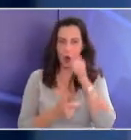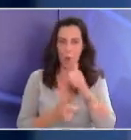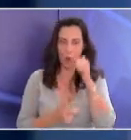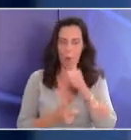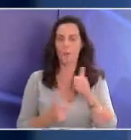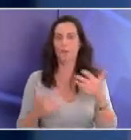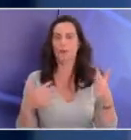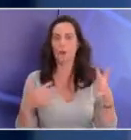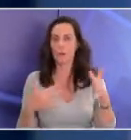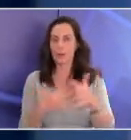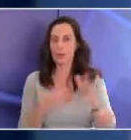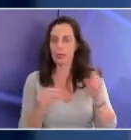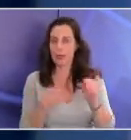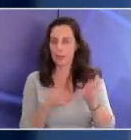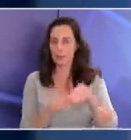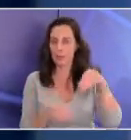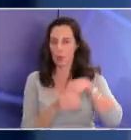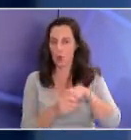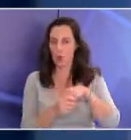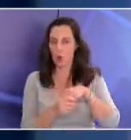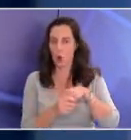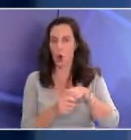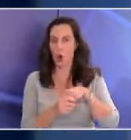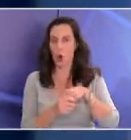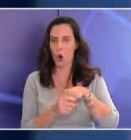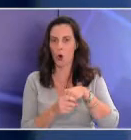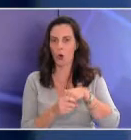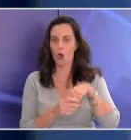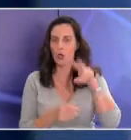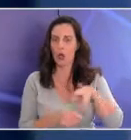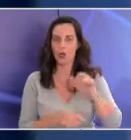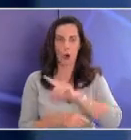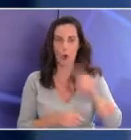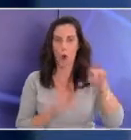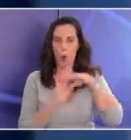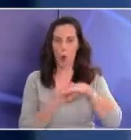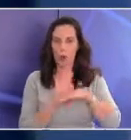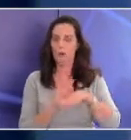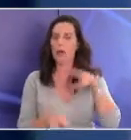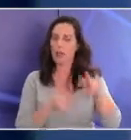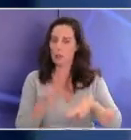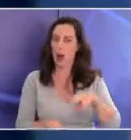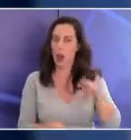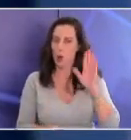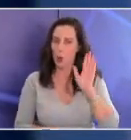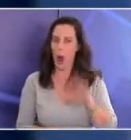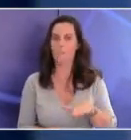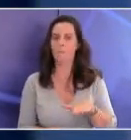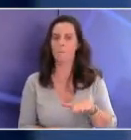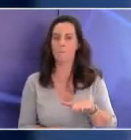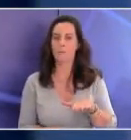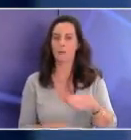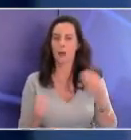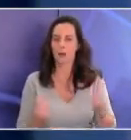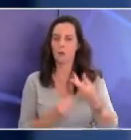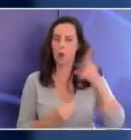של בדיקה אם בתוך התחנות קיימים הימורים בלתי חוקיים. טיפלנו גם באירועים